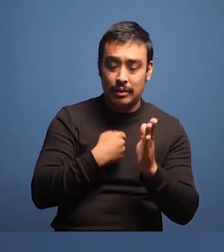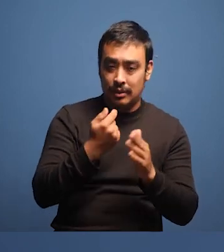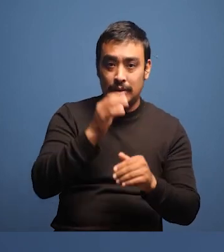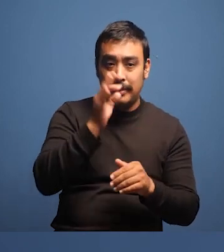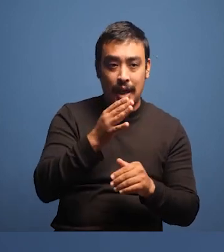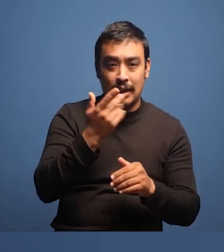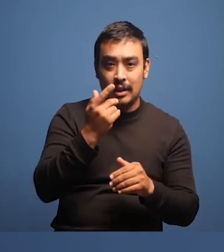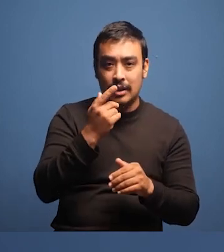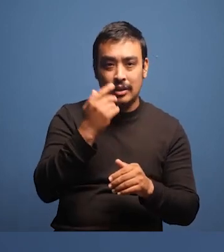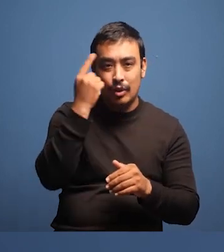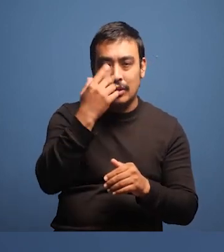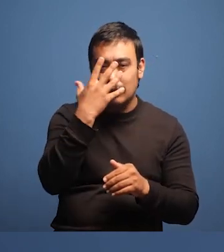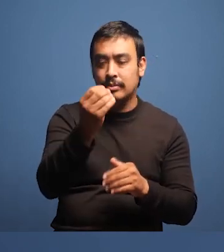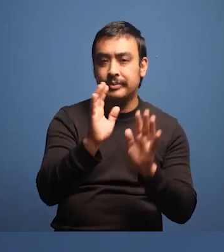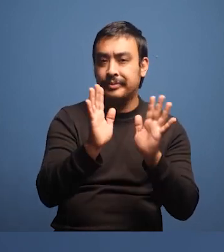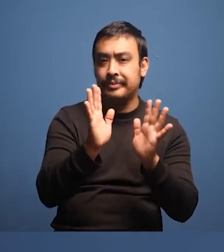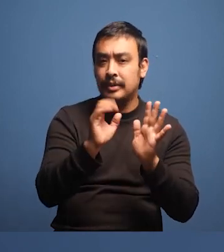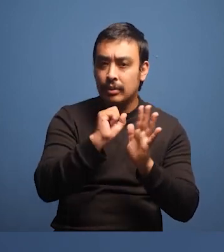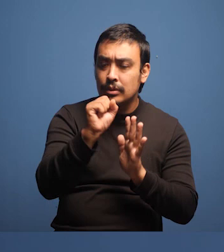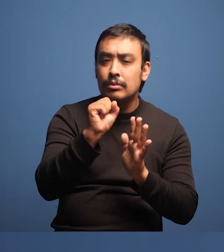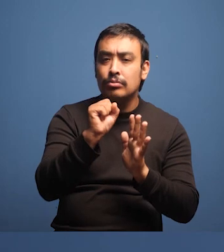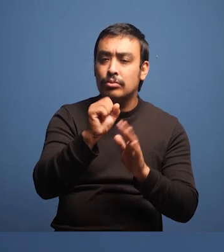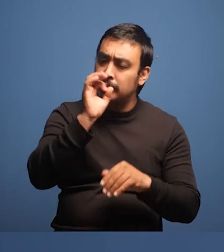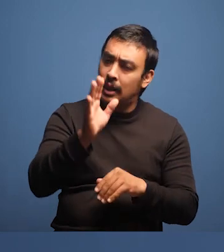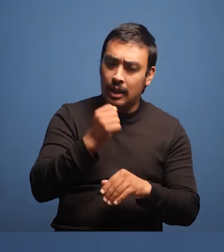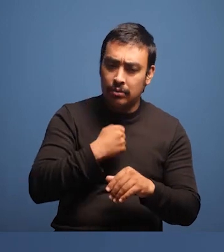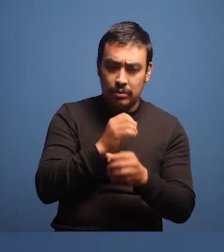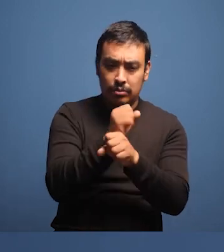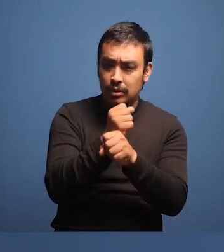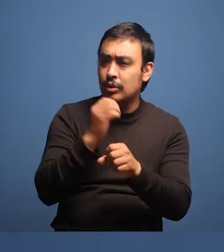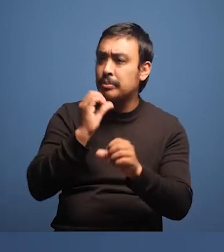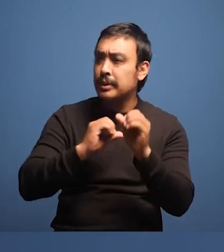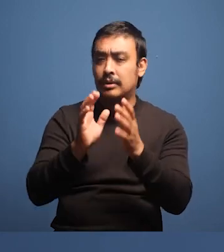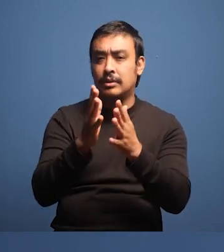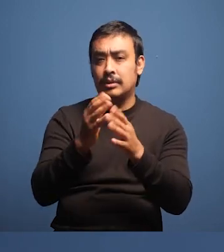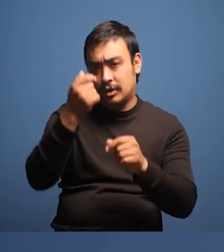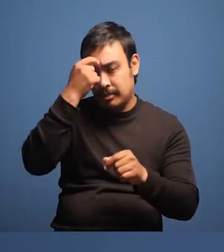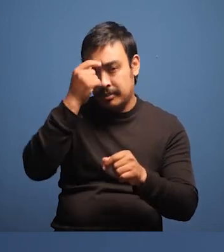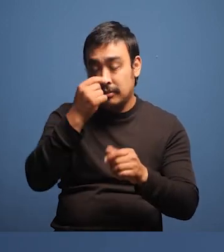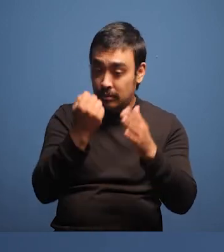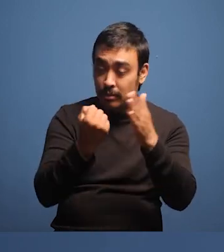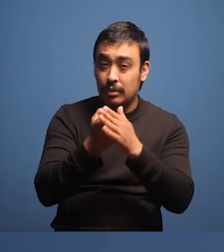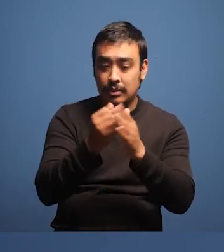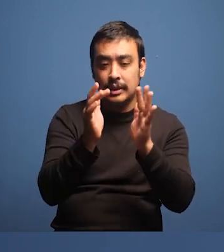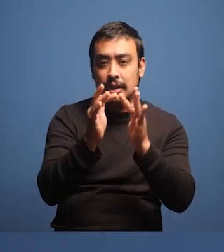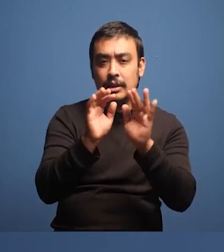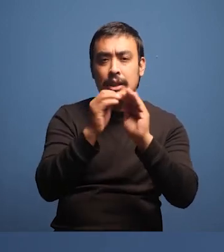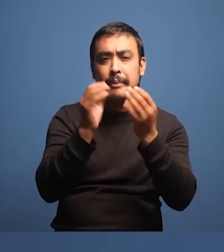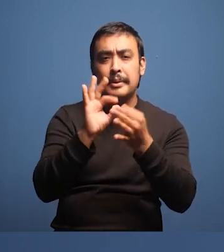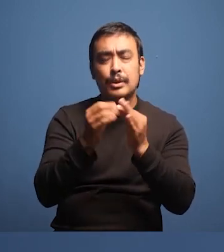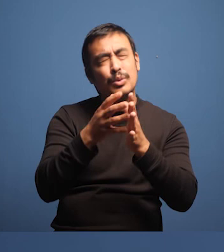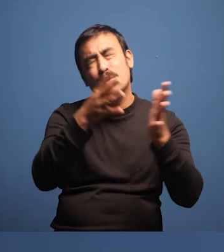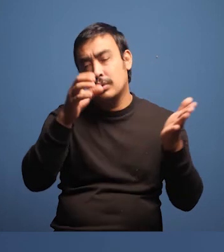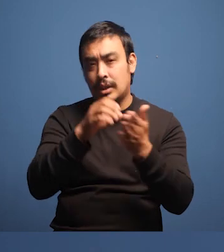मार्क्सिङ गर्ने कामहरु चाहिँ नगर्नु होला। आफू ट्रु बस्नु आफू पनि भिक्टिम नहुनु अरूलाई पनि भिक्टिम हुन नदिनु। मेन भनेको सोशल मिडिया भनेको एकदम ठुलो ग्रेट प्लेटफर्म